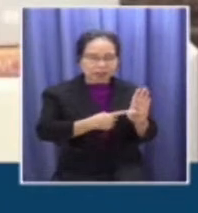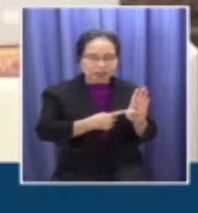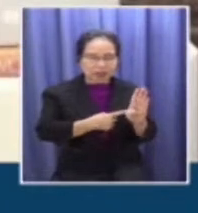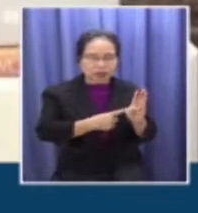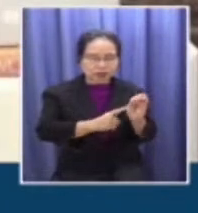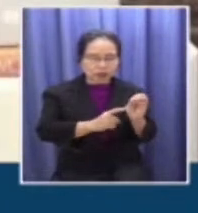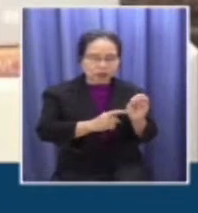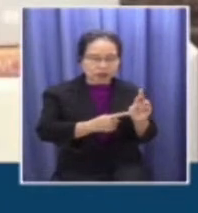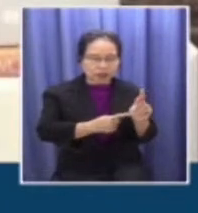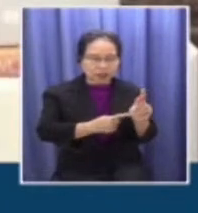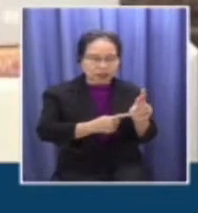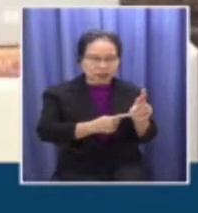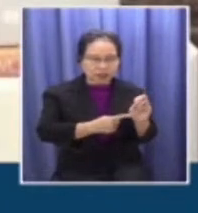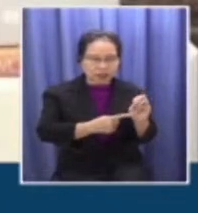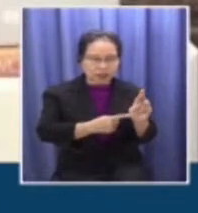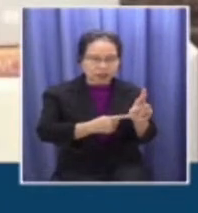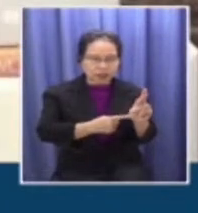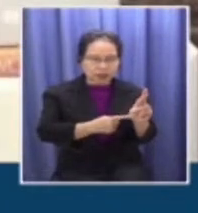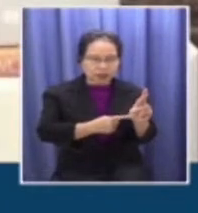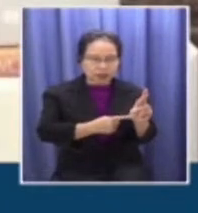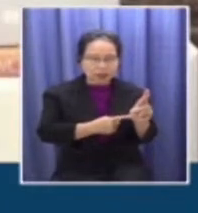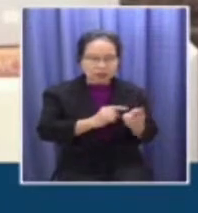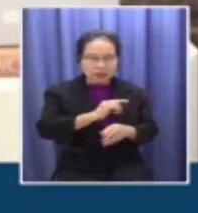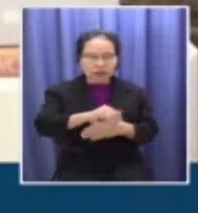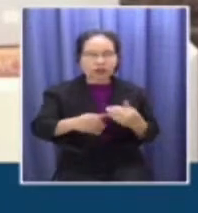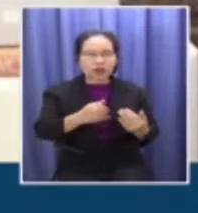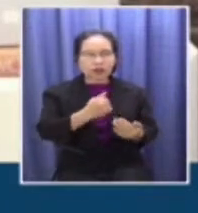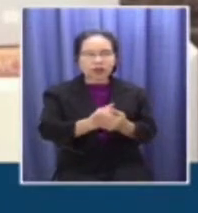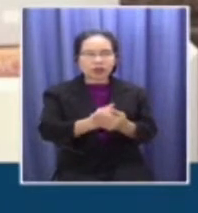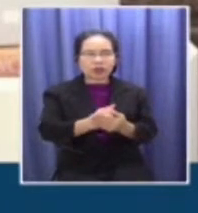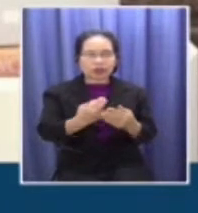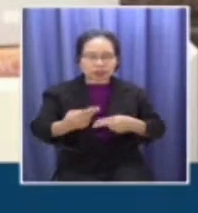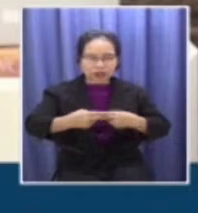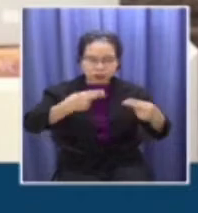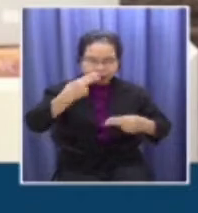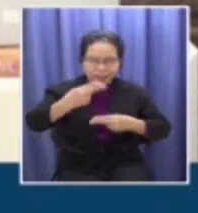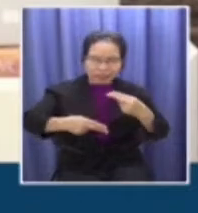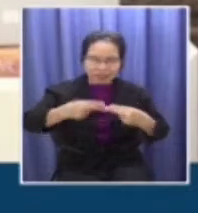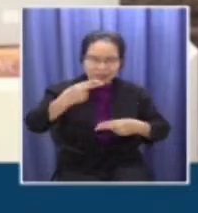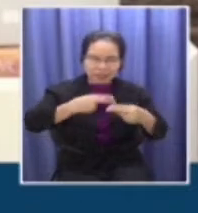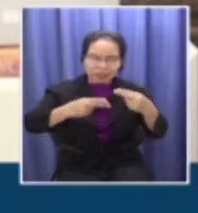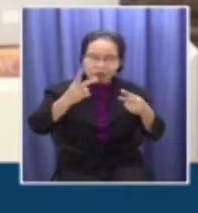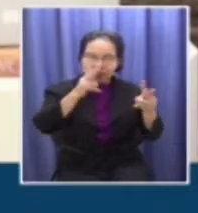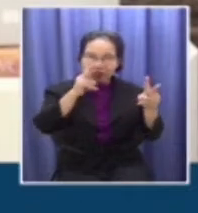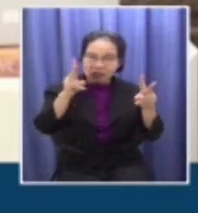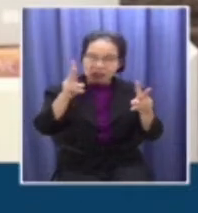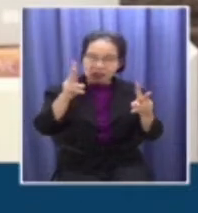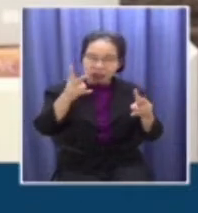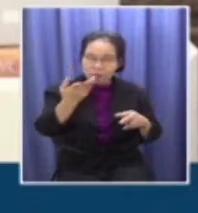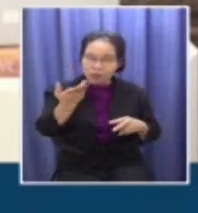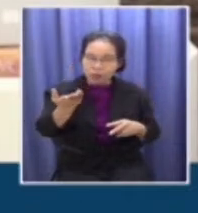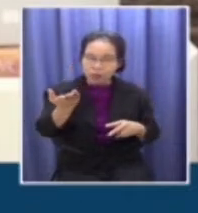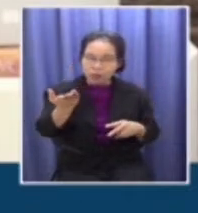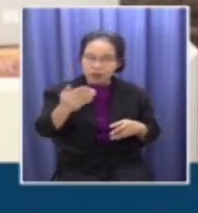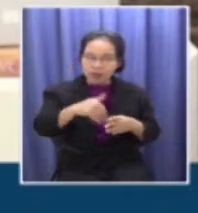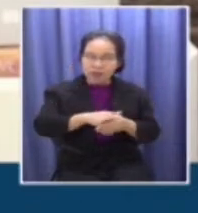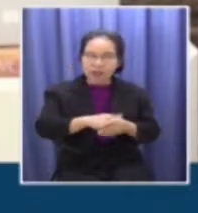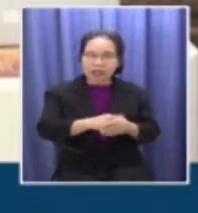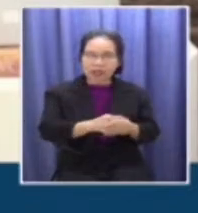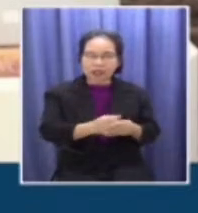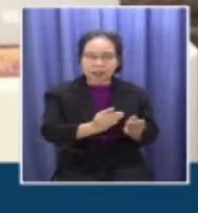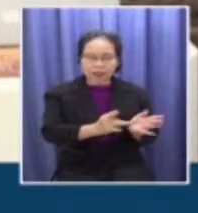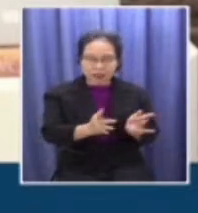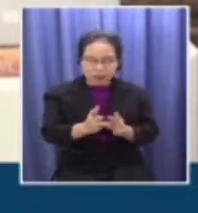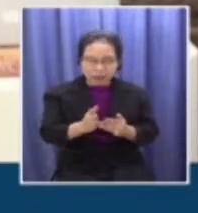no kyerɛ sɛ mfiti ase. Ana baabi a ade nyinaa firi. Ade nyinaa asifiri.